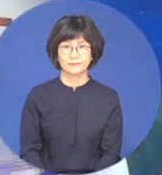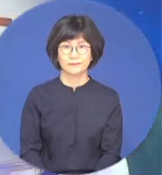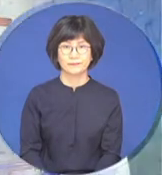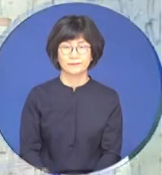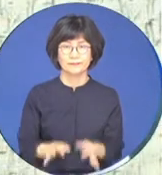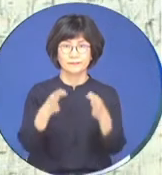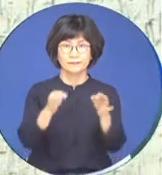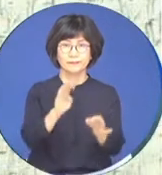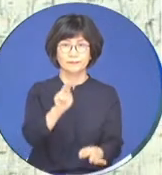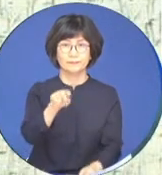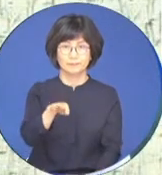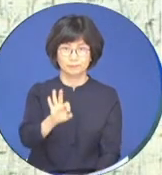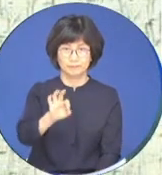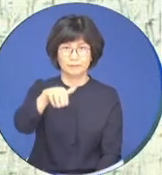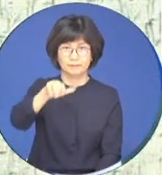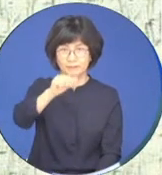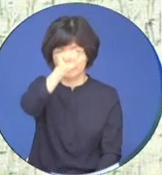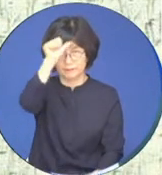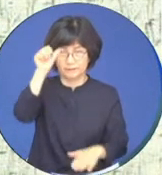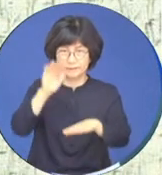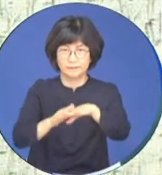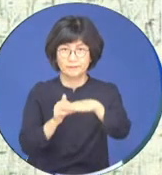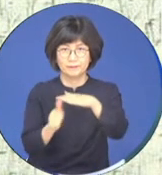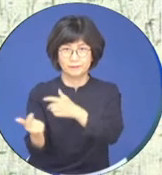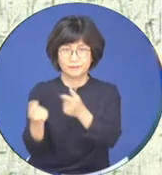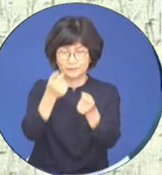김병철 장로님이 기도인 되시겠습니다.